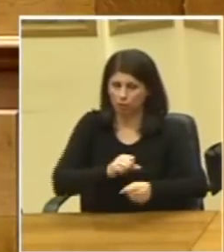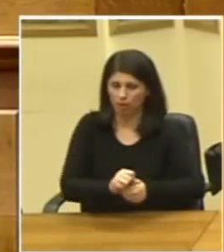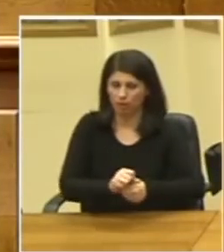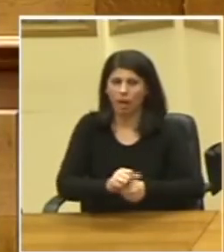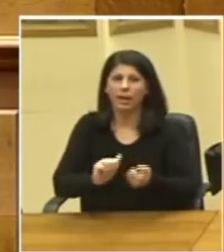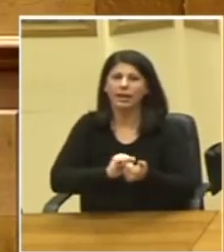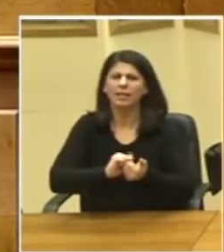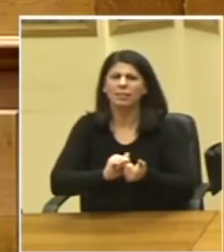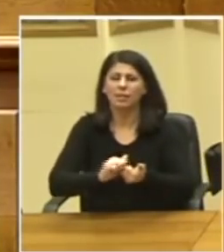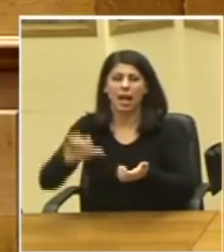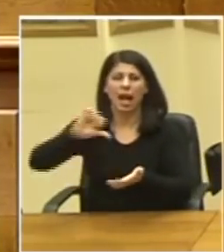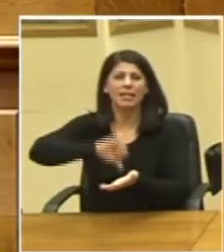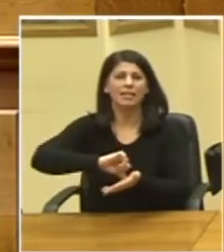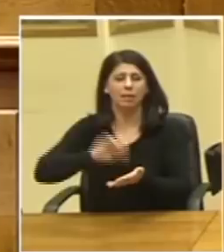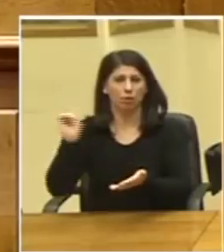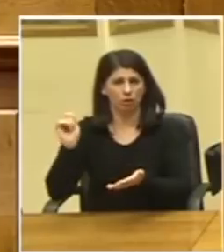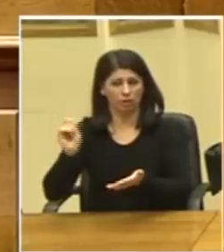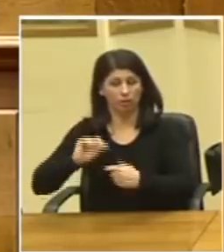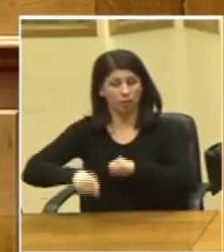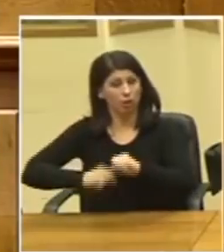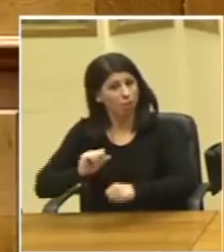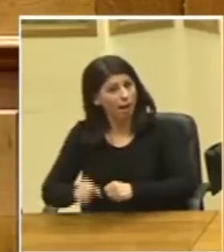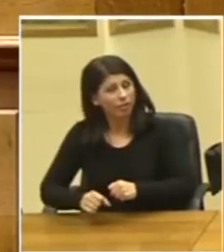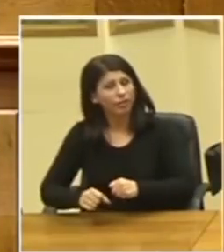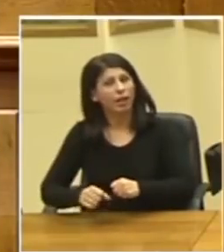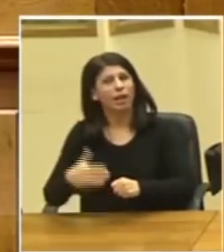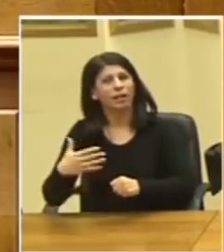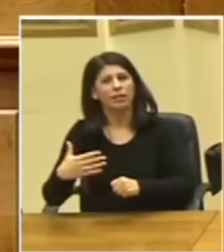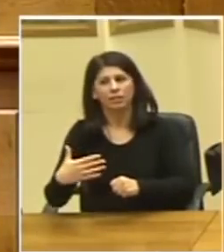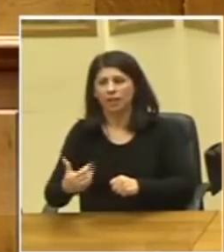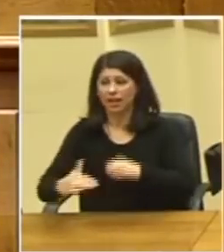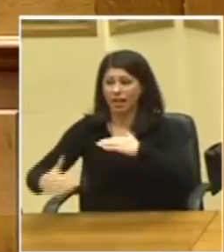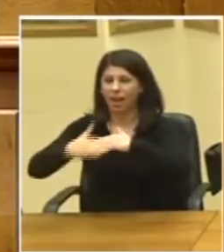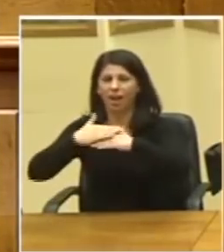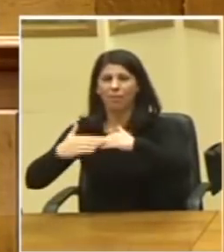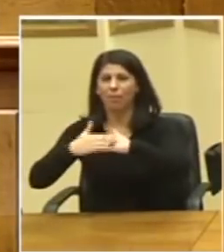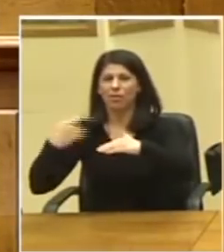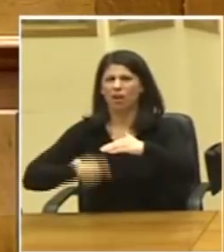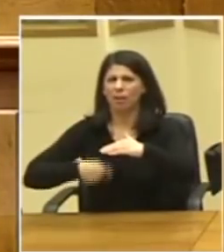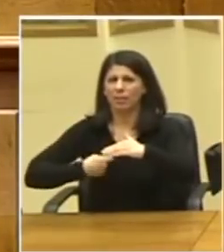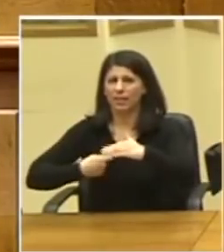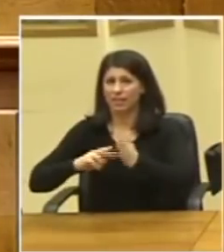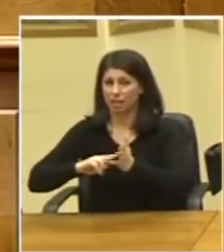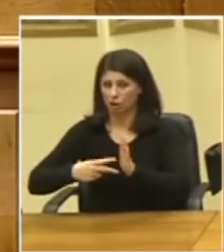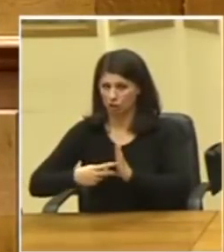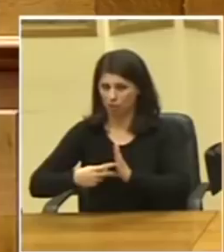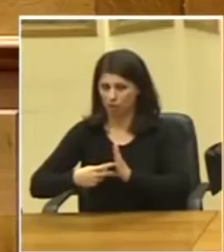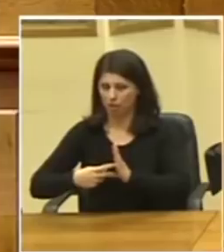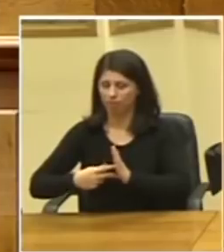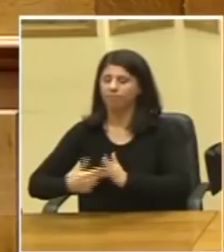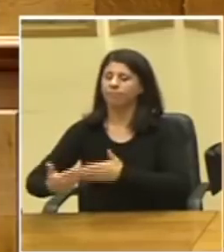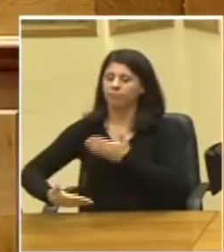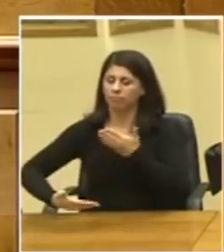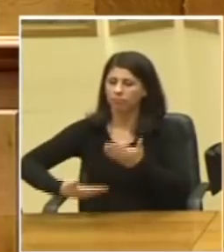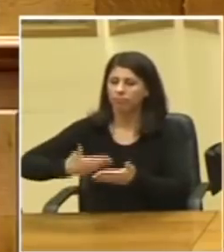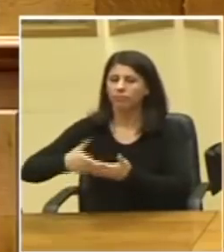ξεπλύνει την αστική πολιτική, στην προσπάθειά του να βγάλει λάδι την καπιταλιστική οικονομία,